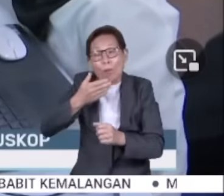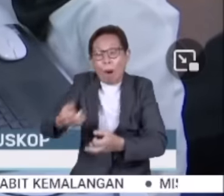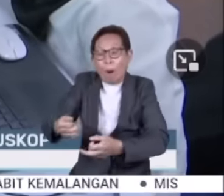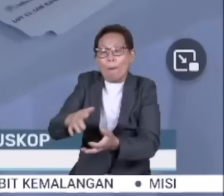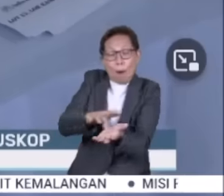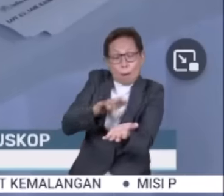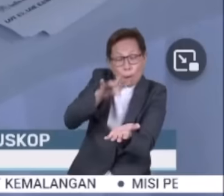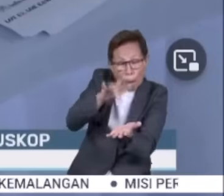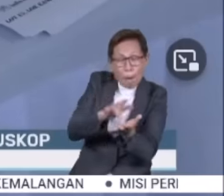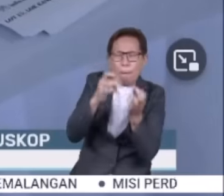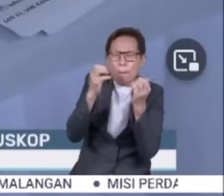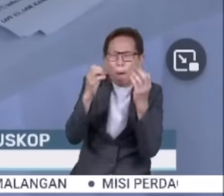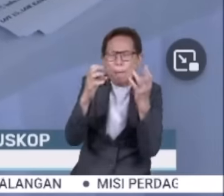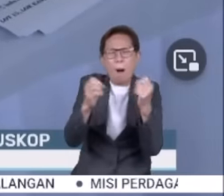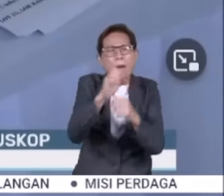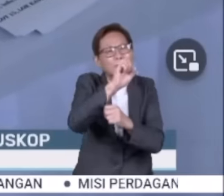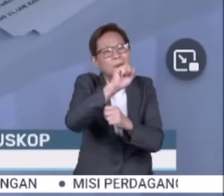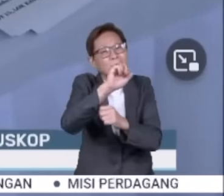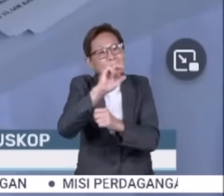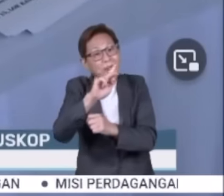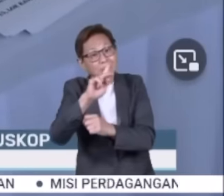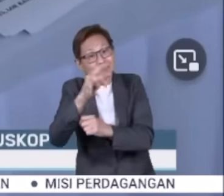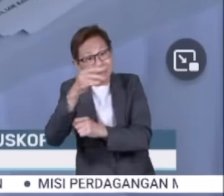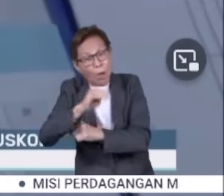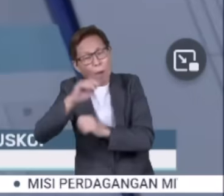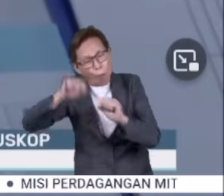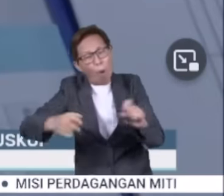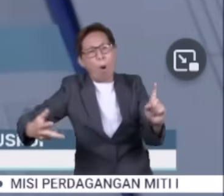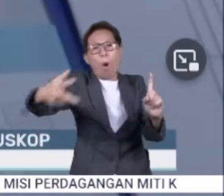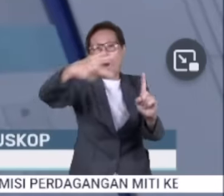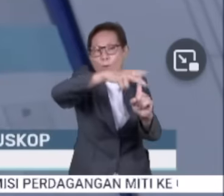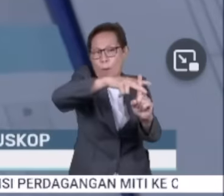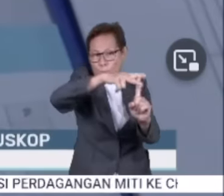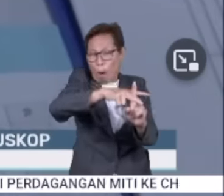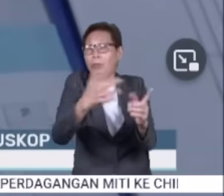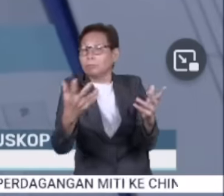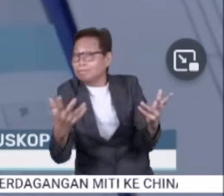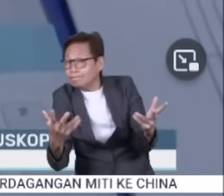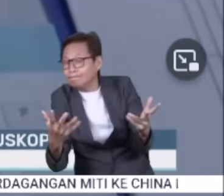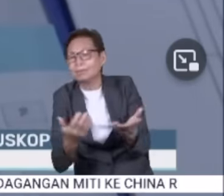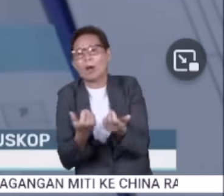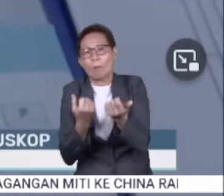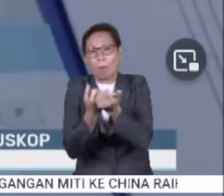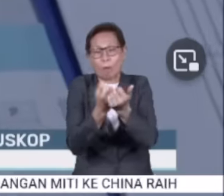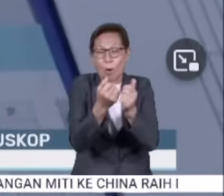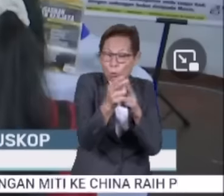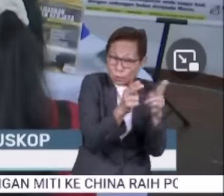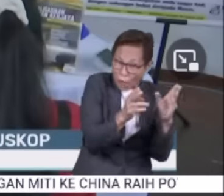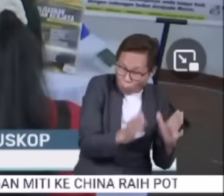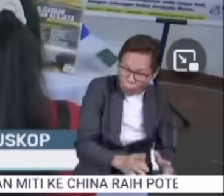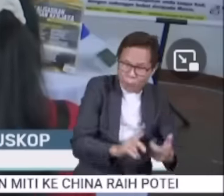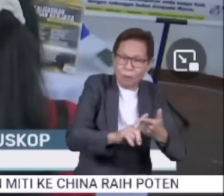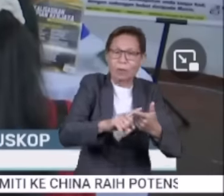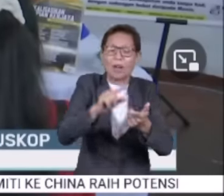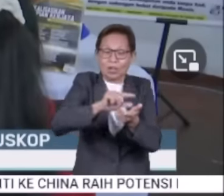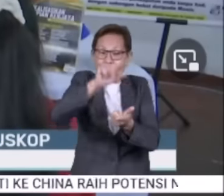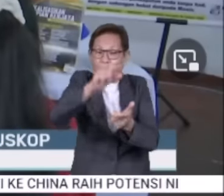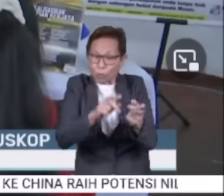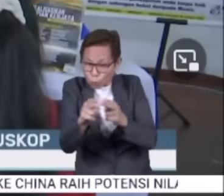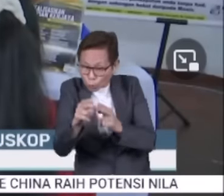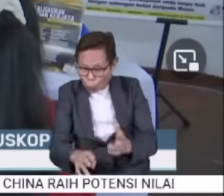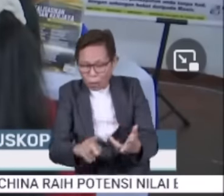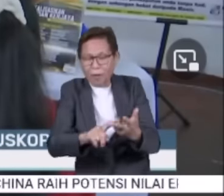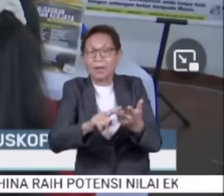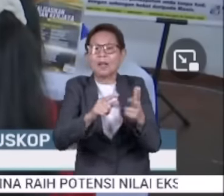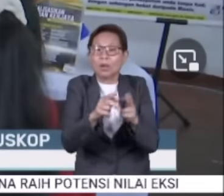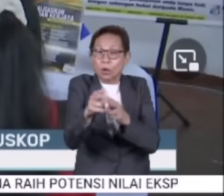skim yang boleh dipohon, melibatkan pembiayaan keusahawanan, geran keusahawanan,